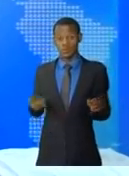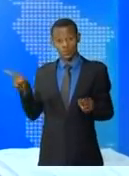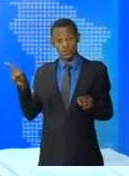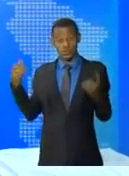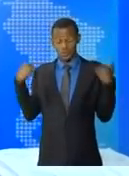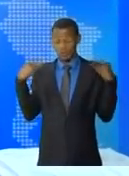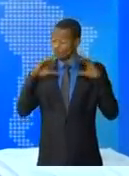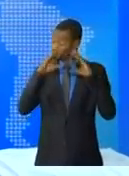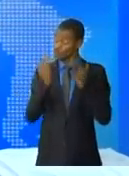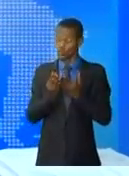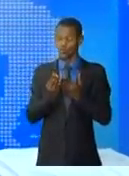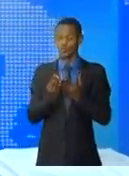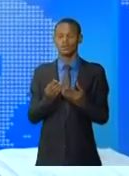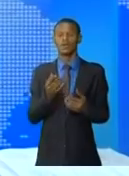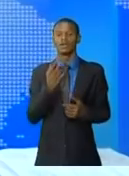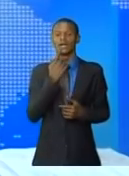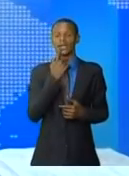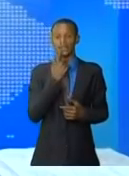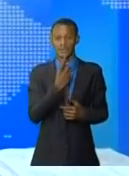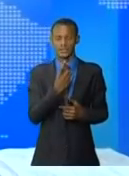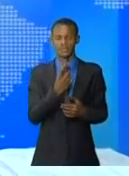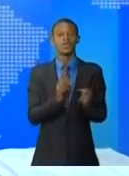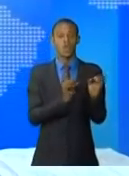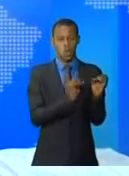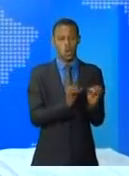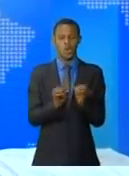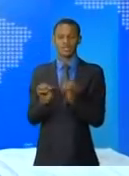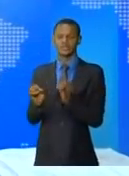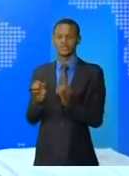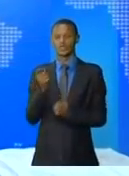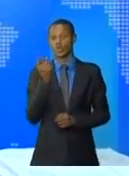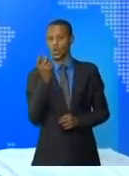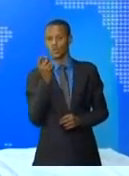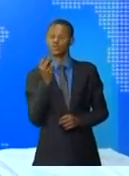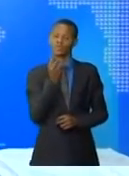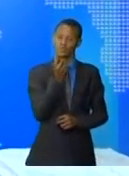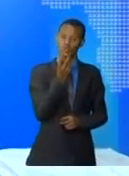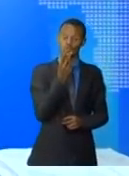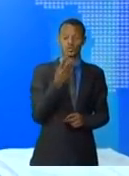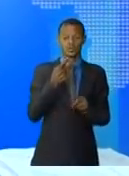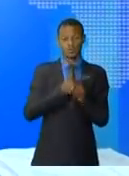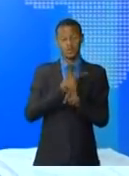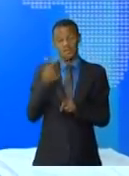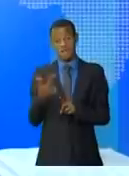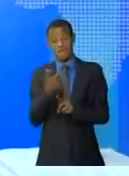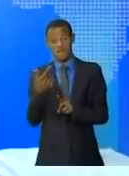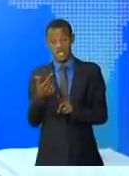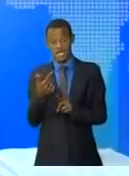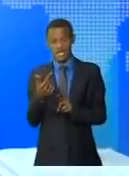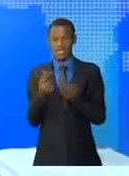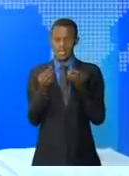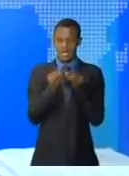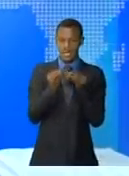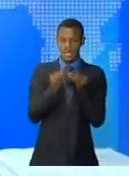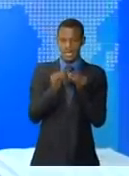CHED organise du 11 au 12 février 2021 un séminaire sous-régional marquant l'ouverture de la